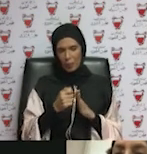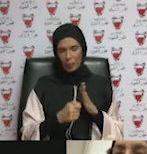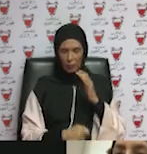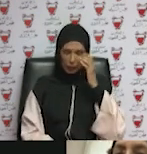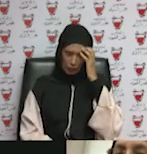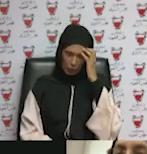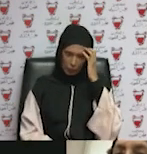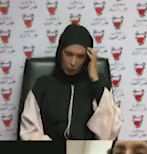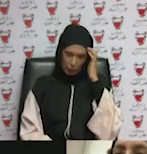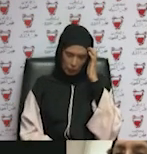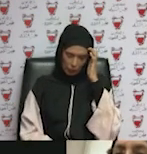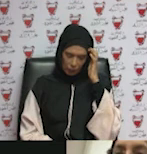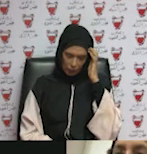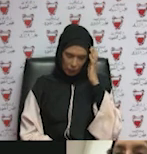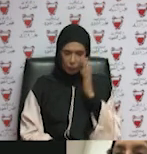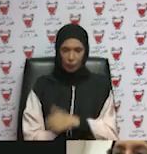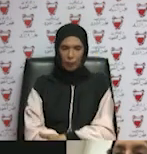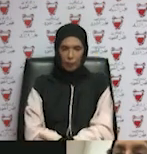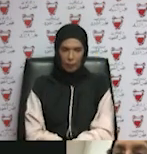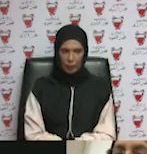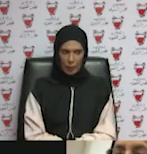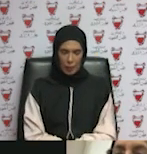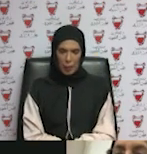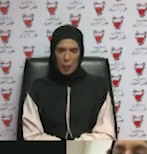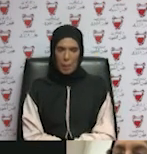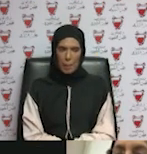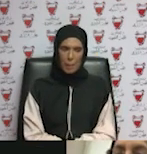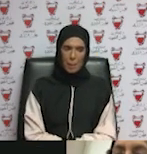صياغته وإرساله إلى الحكومة الموقرة.